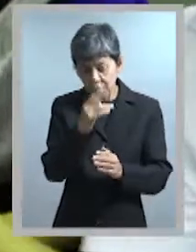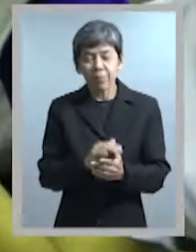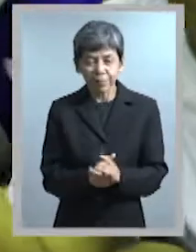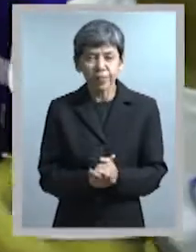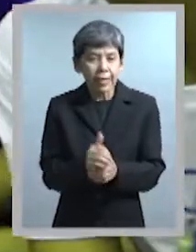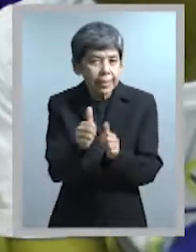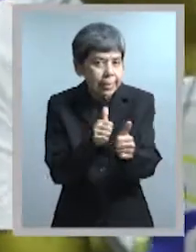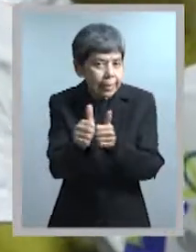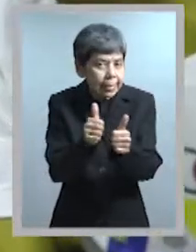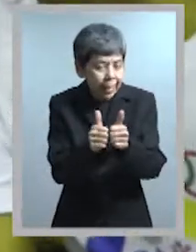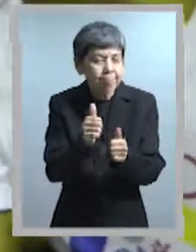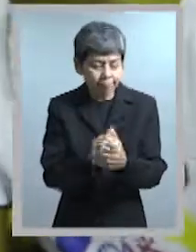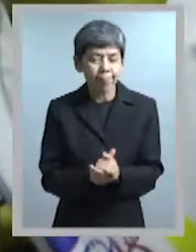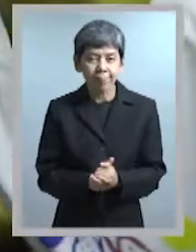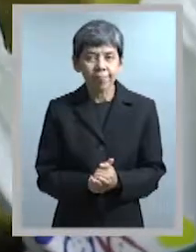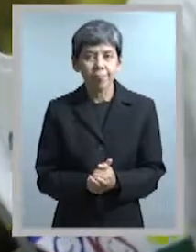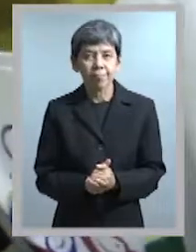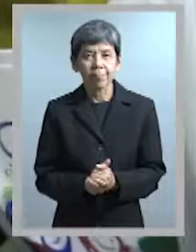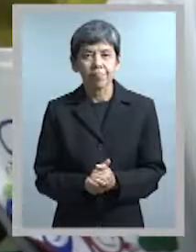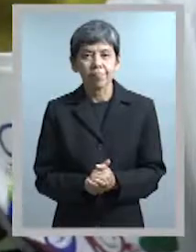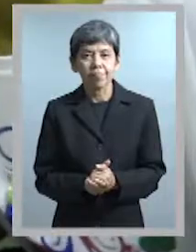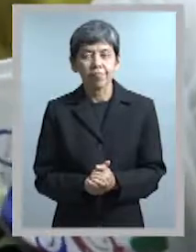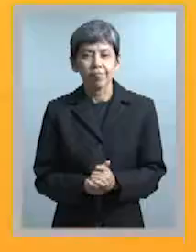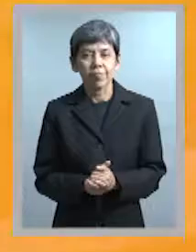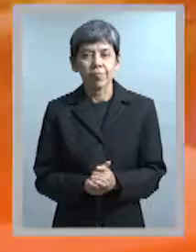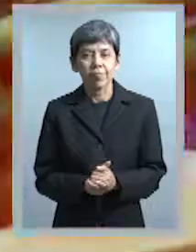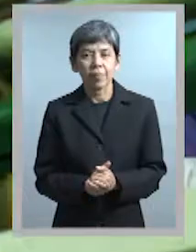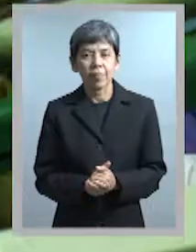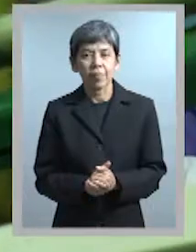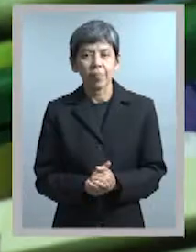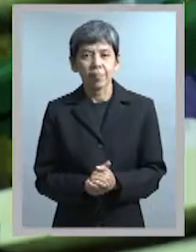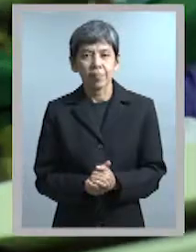องๆด้วยนะฮะเดี๋ยวจะแข่งในรุ่นต่อไปนะครับ